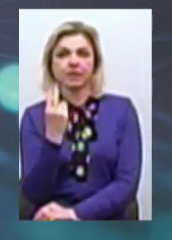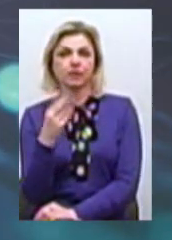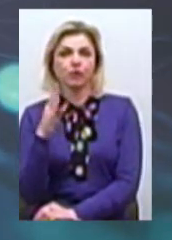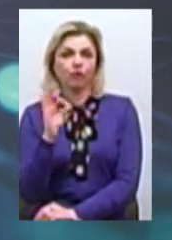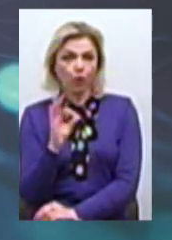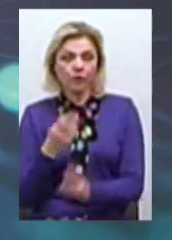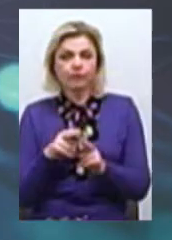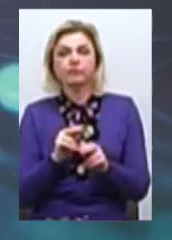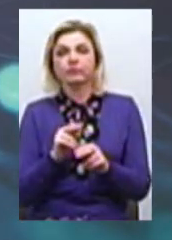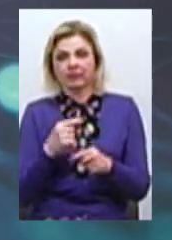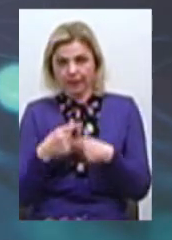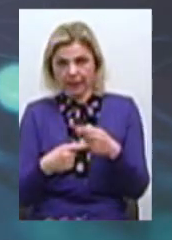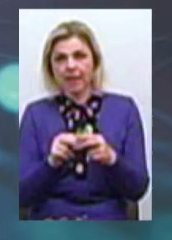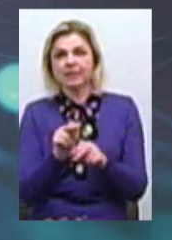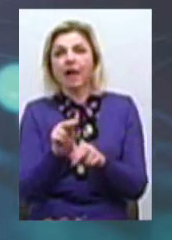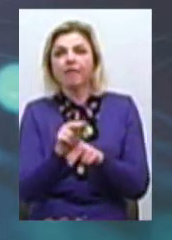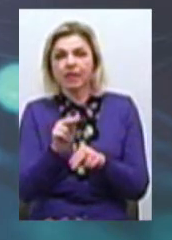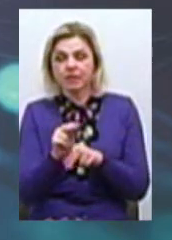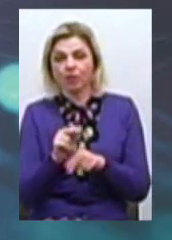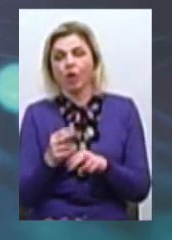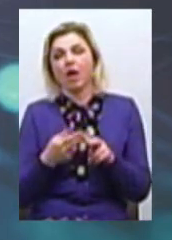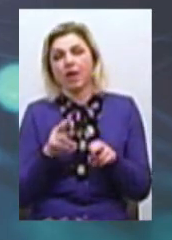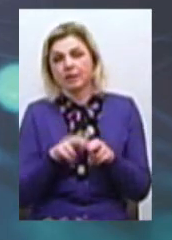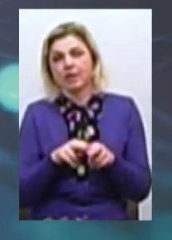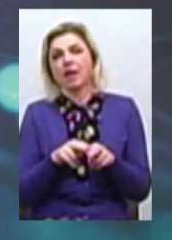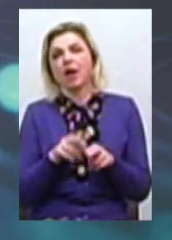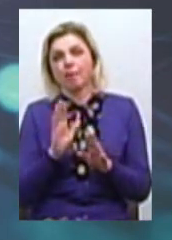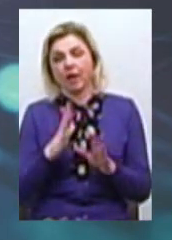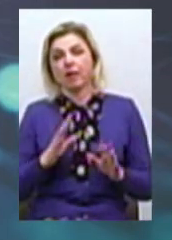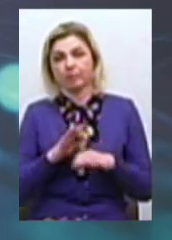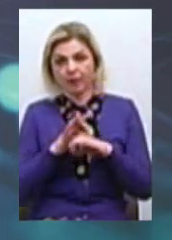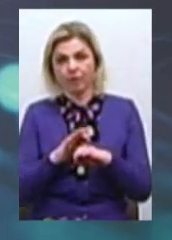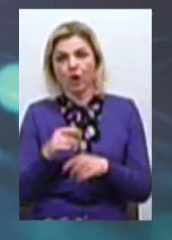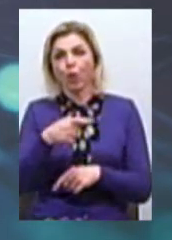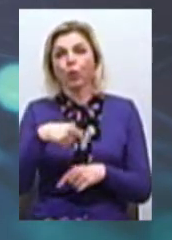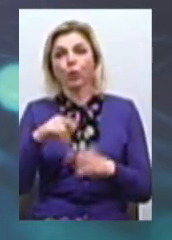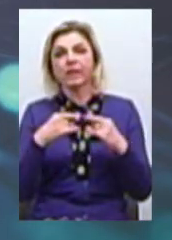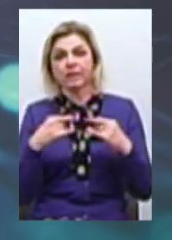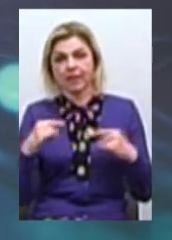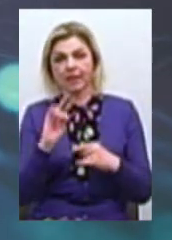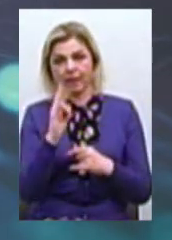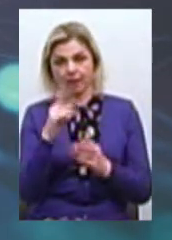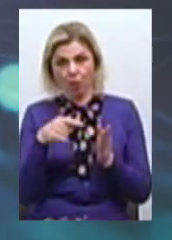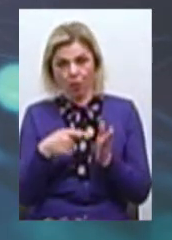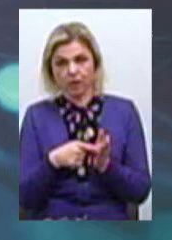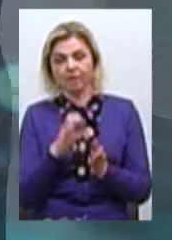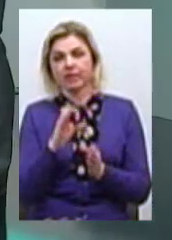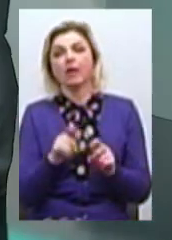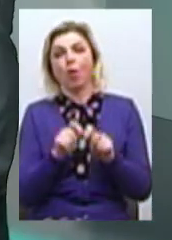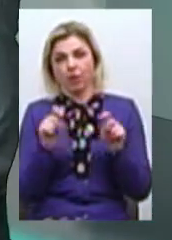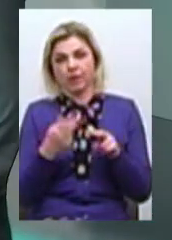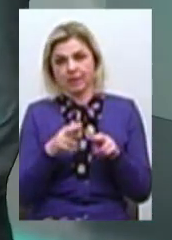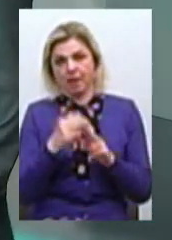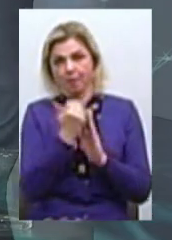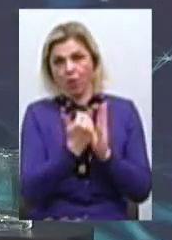тобто 6 липня 2017 року, відбувся круглий стіл в Миколаєві вже якраз з презентацією цієї програми,